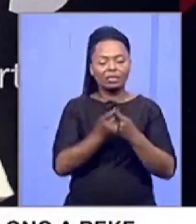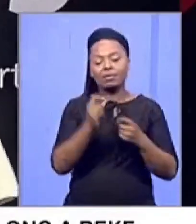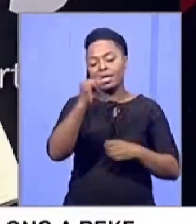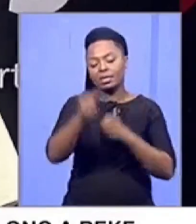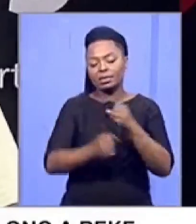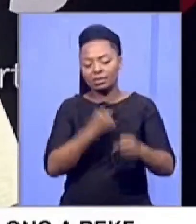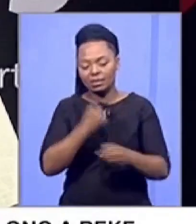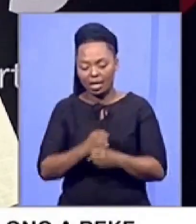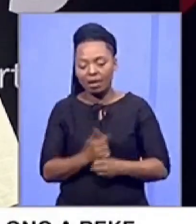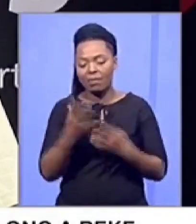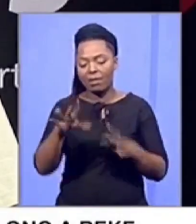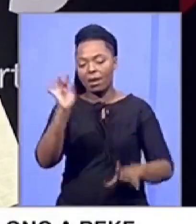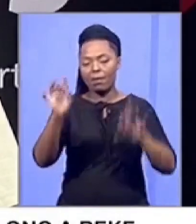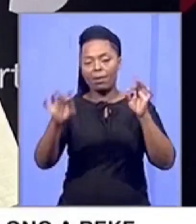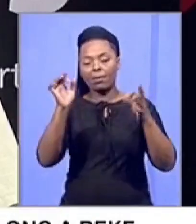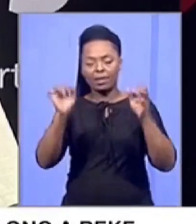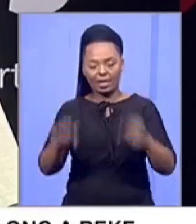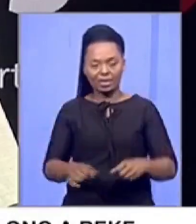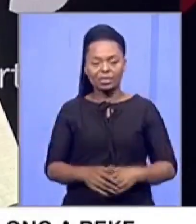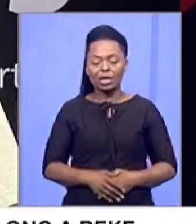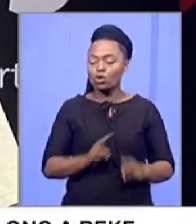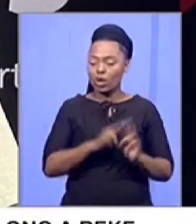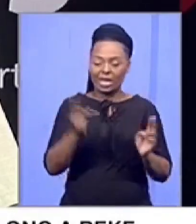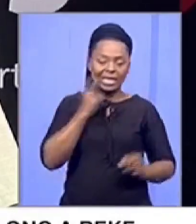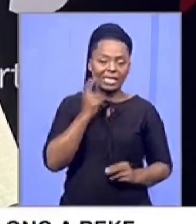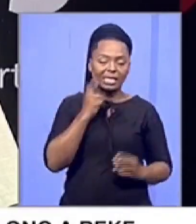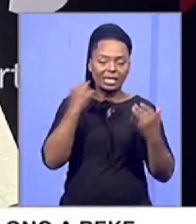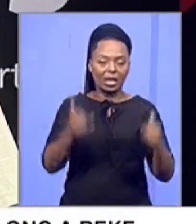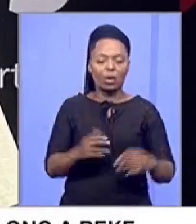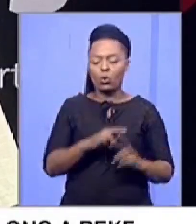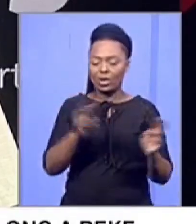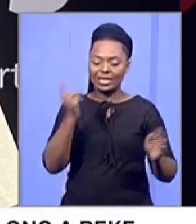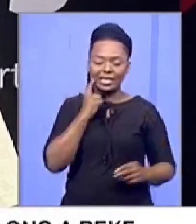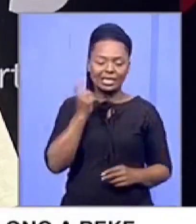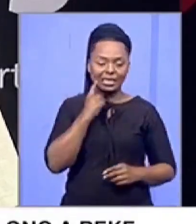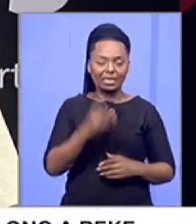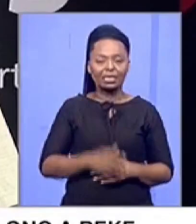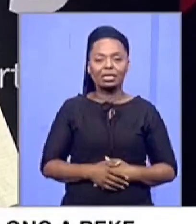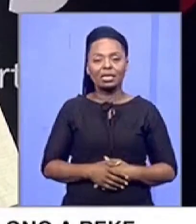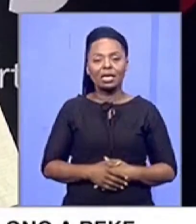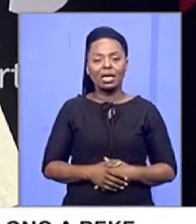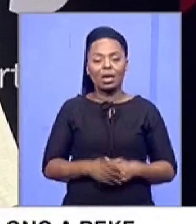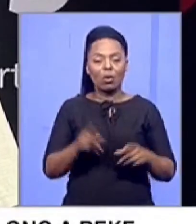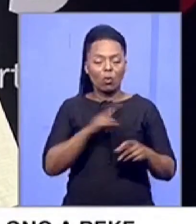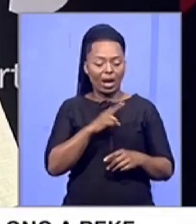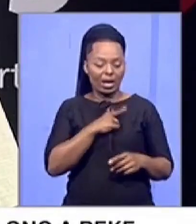ntho e buang ke nnete ya hore ha o bobebe ha o ka sheba ba bapala di match tse